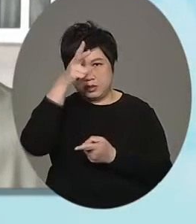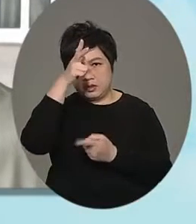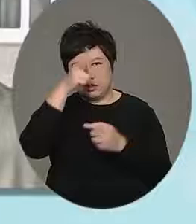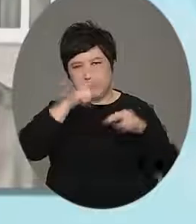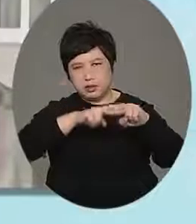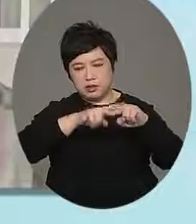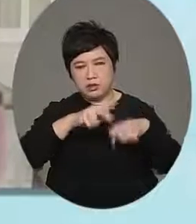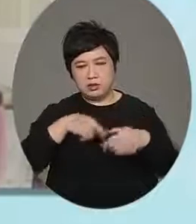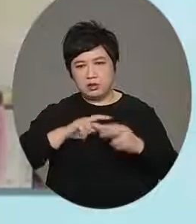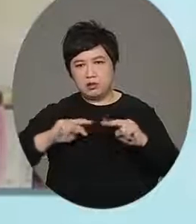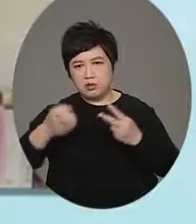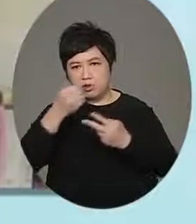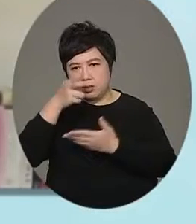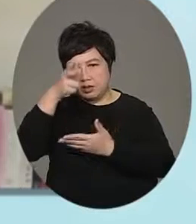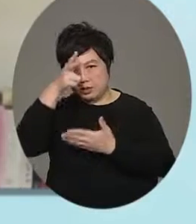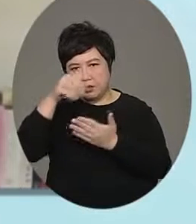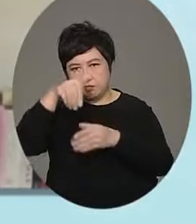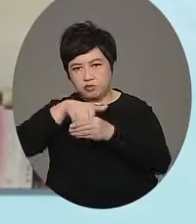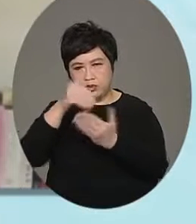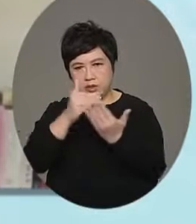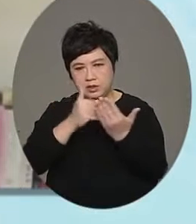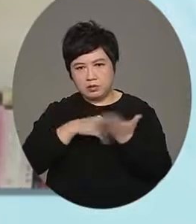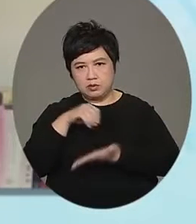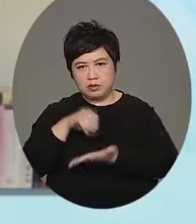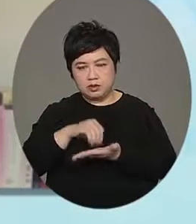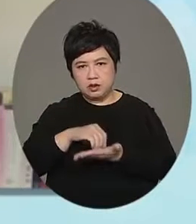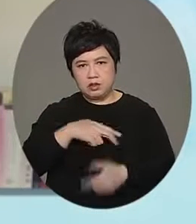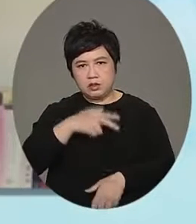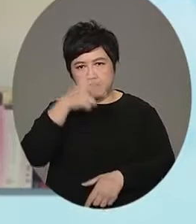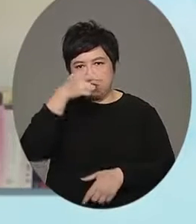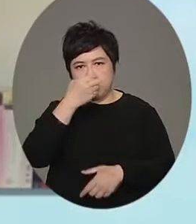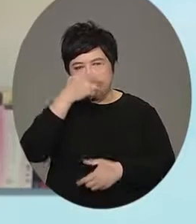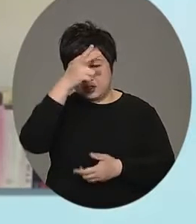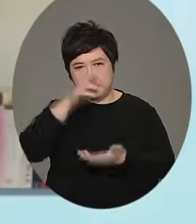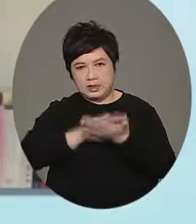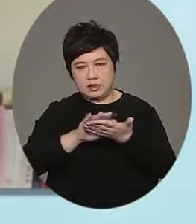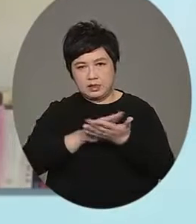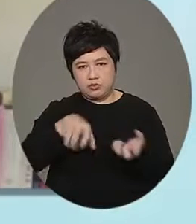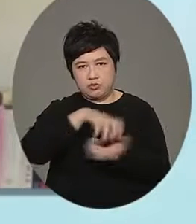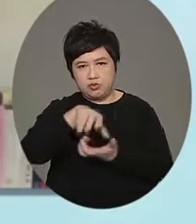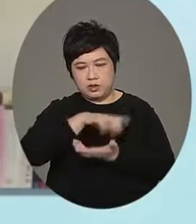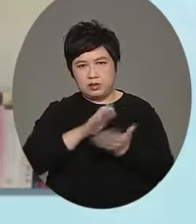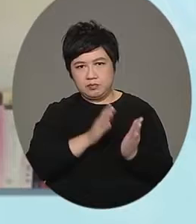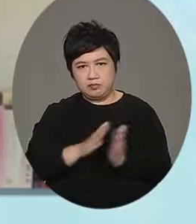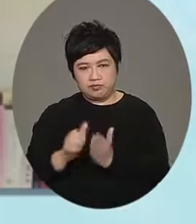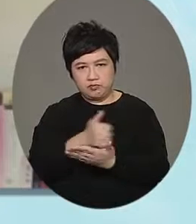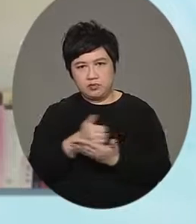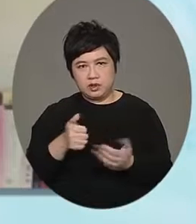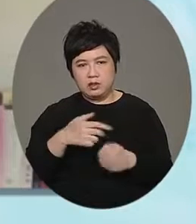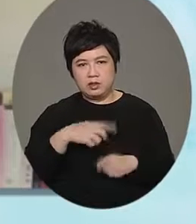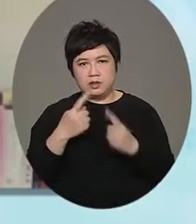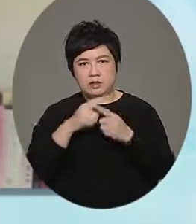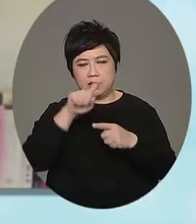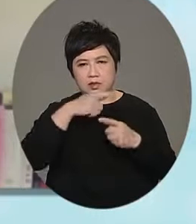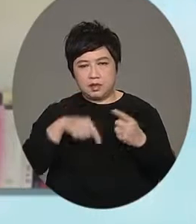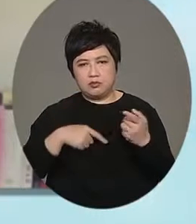革香港個選舉制度嘅決心，同埋整治香港嗰個政治亂局嗰個咁嘅意志。因為人大通過啲話咧，就表示係就代表到